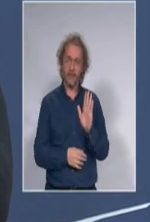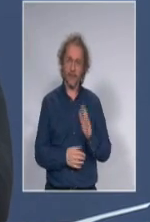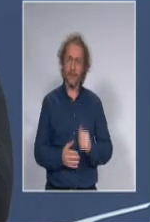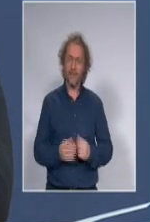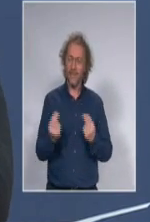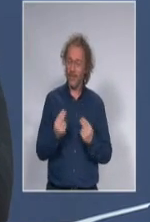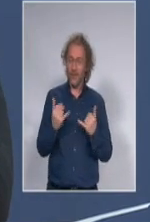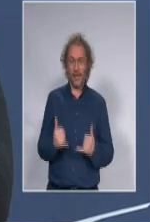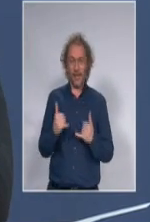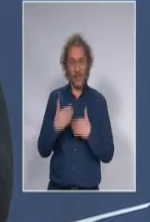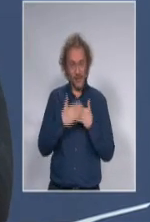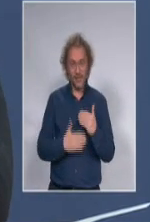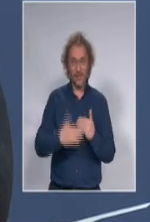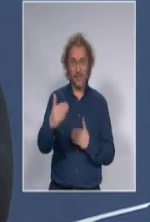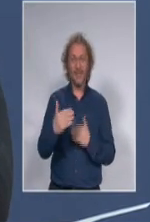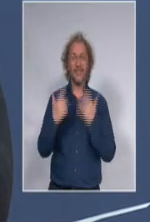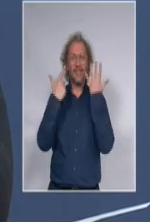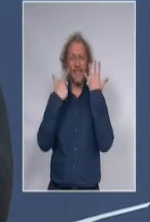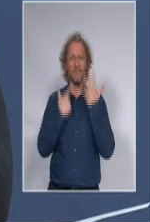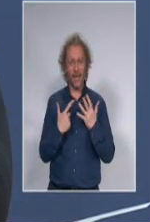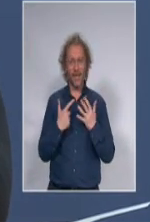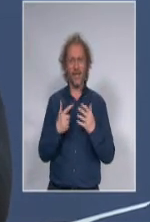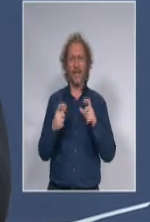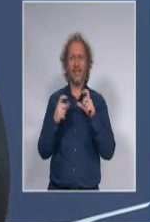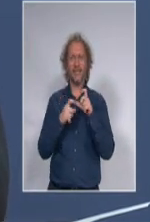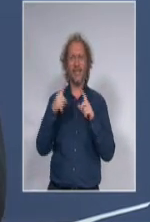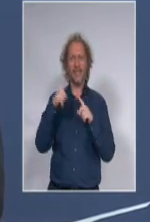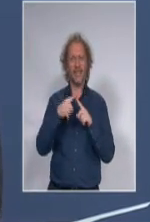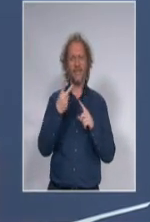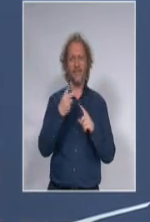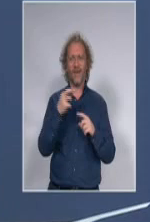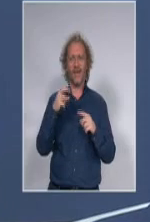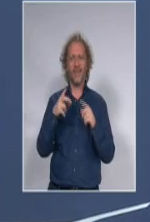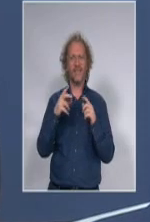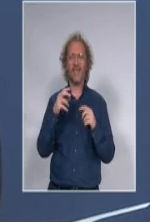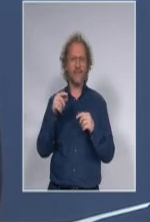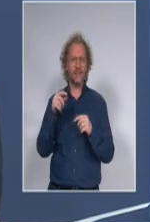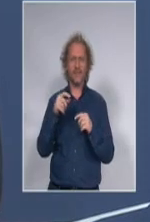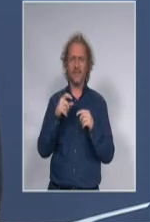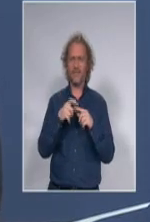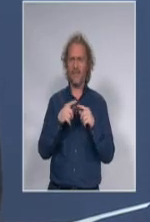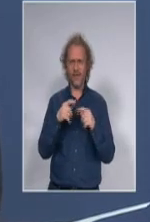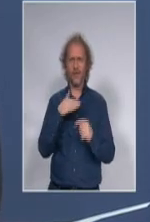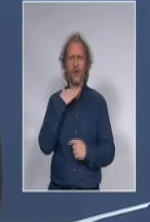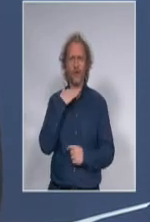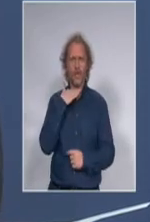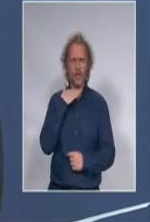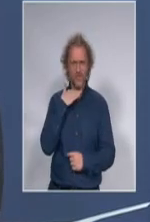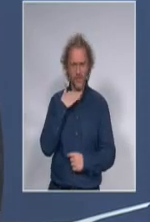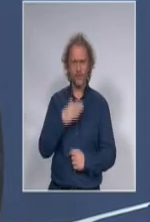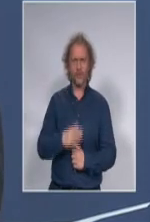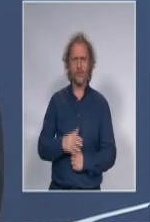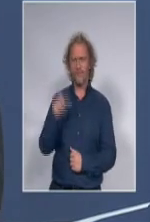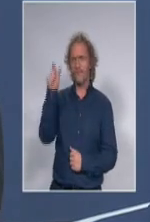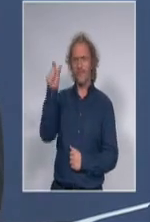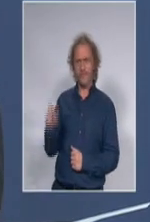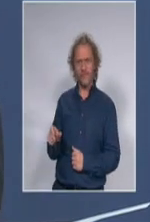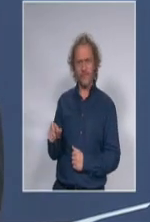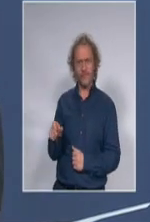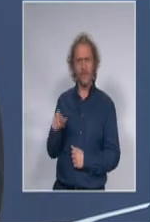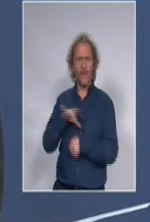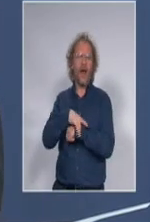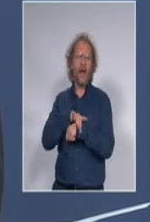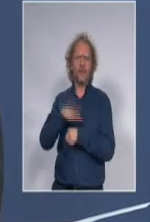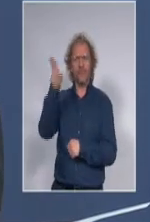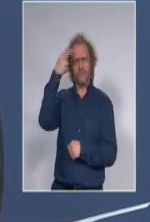7 dana, Stevanović, ja mislim da budemo najozbiljniji. Tako je. Tako evo, Goran kaže, naš već legendarni lekar sa